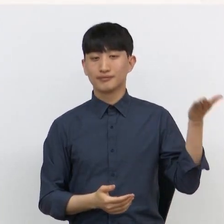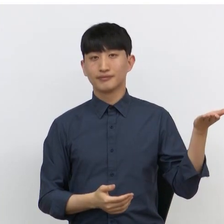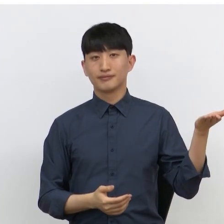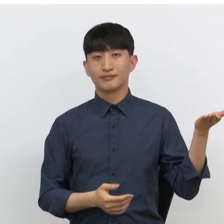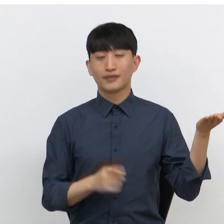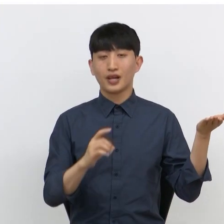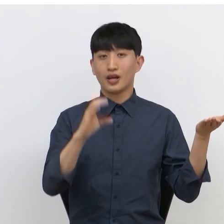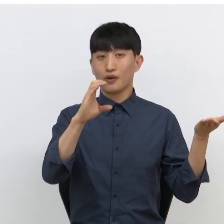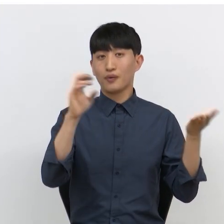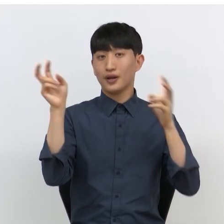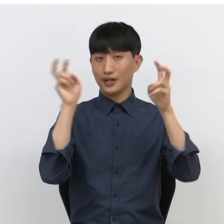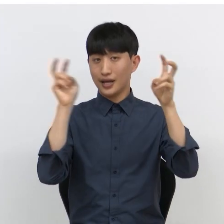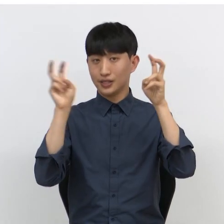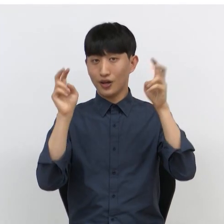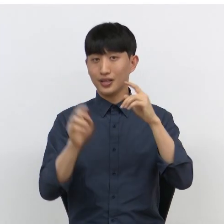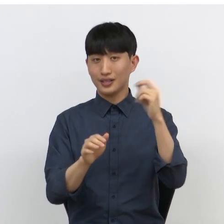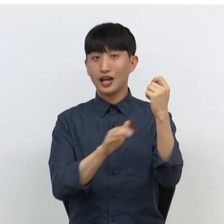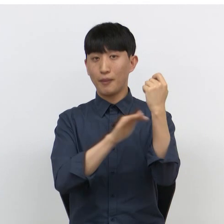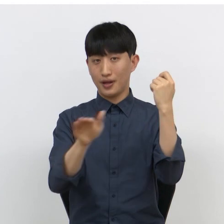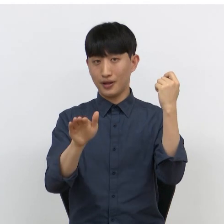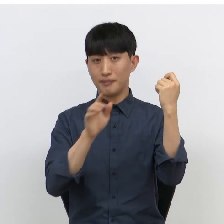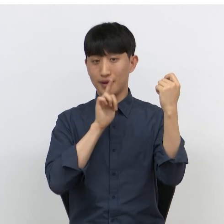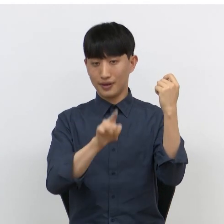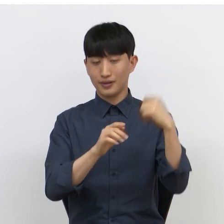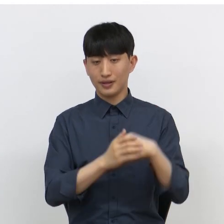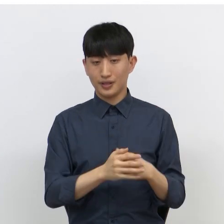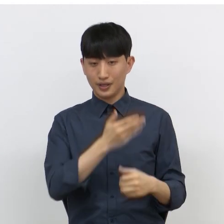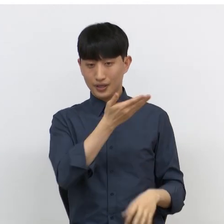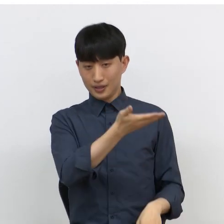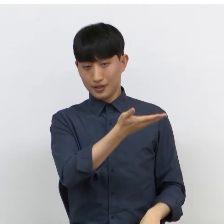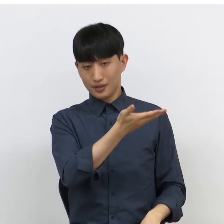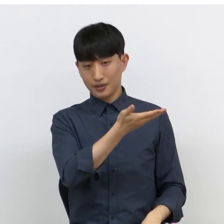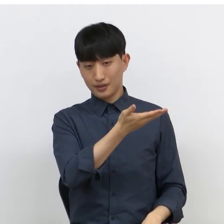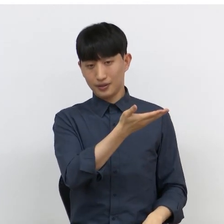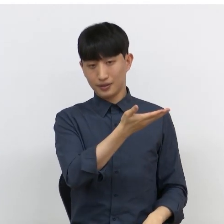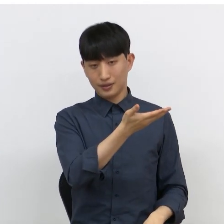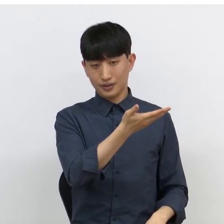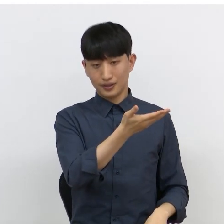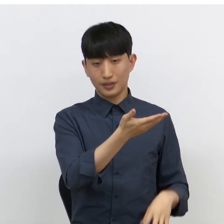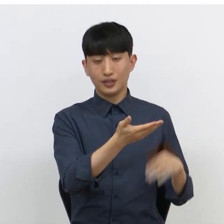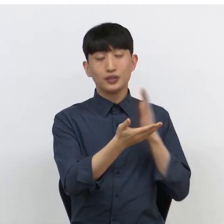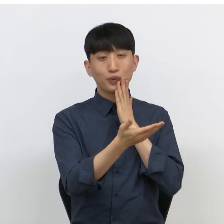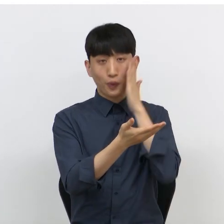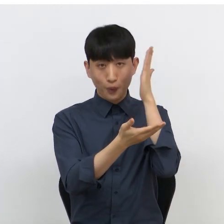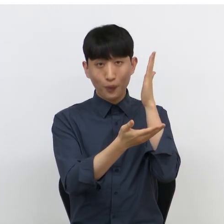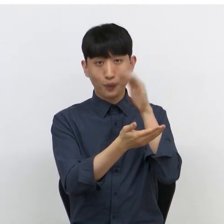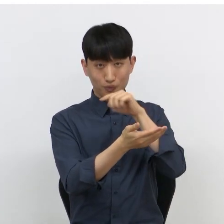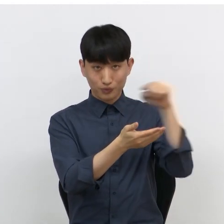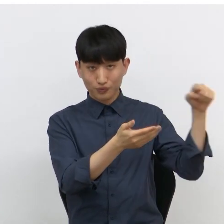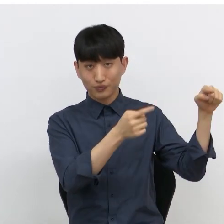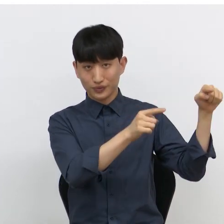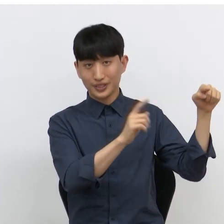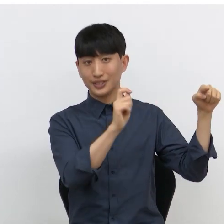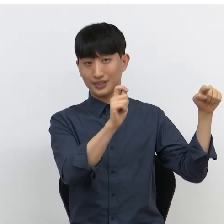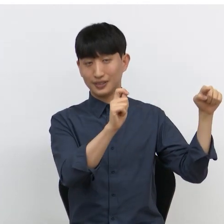바로 코클리어에서 T레벨이라고 하는 건데, 바로 지금 표시되어 있는 부분이 바로 T레벨을 설명해 주는 거죠.